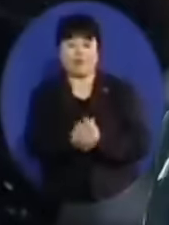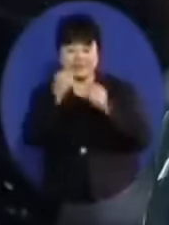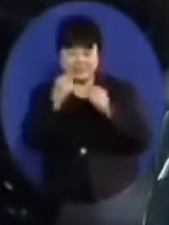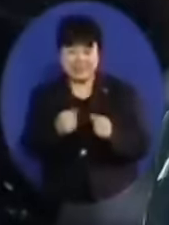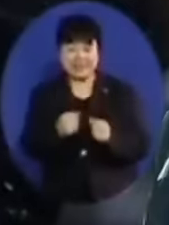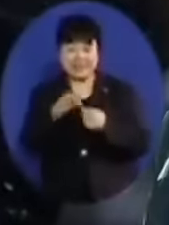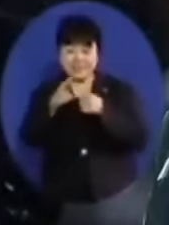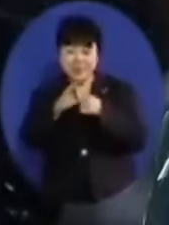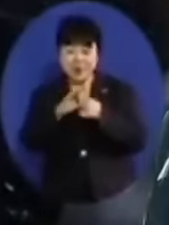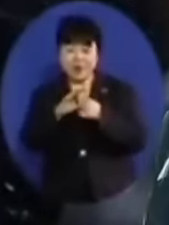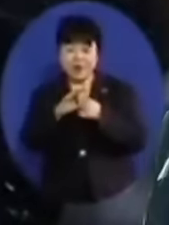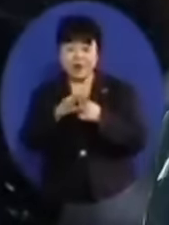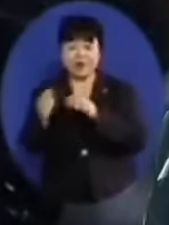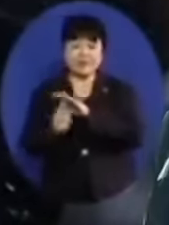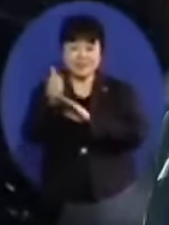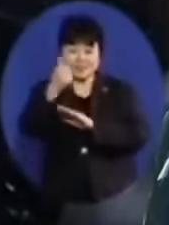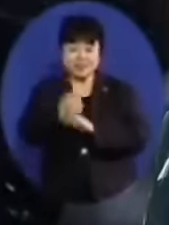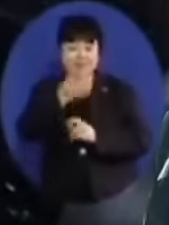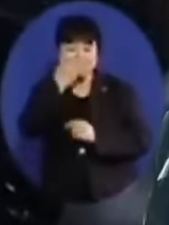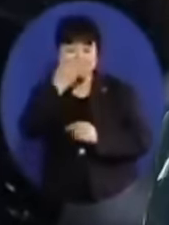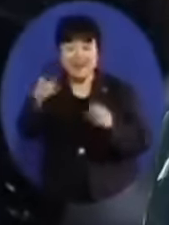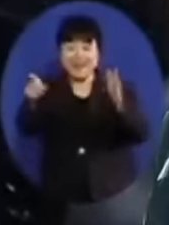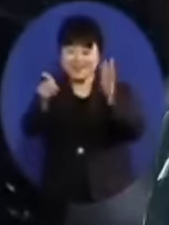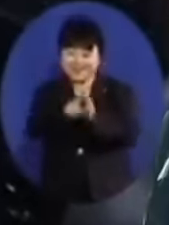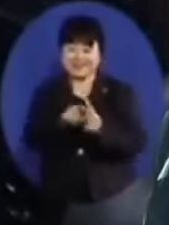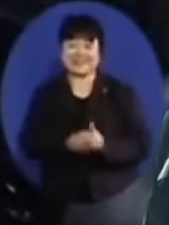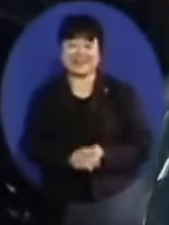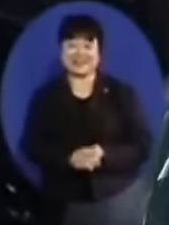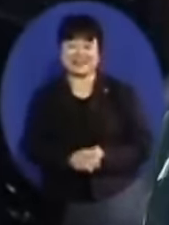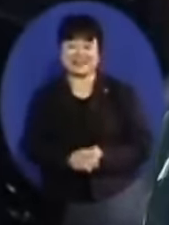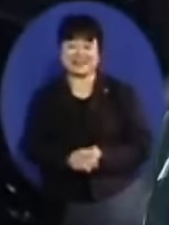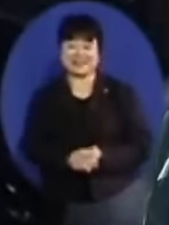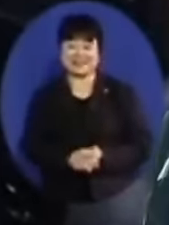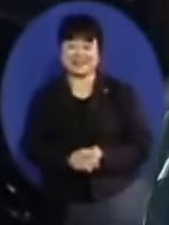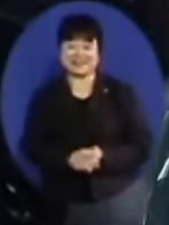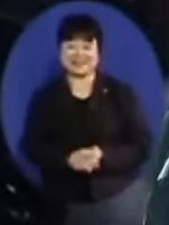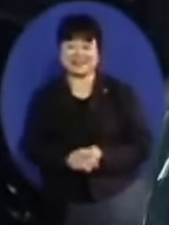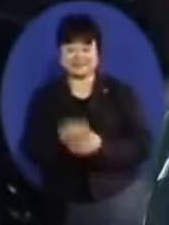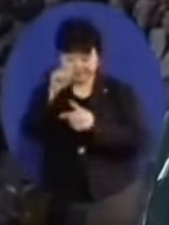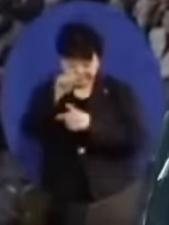살아나가면 여러분이 성공적인 인생을 살아갈 수 있는 것입니다. 우리 고개 숙여 기도드리겠습니다.